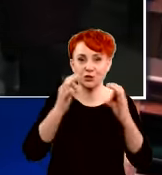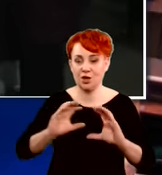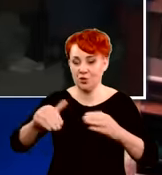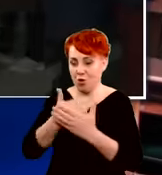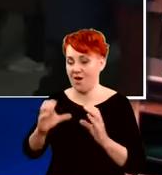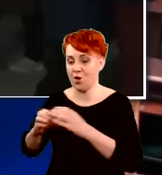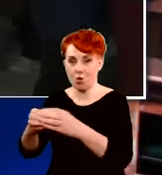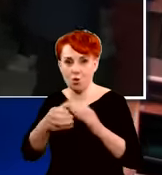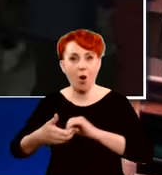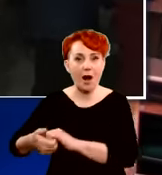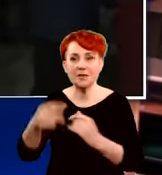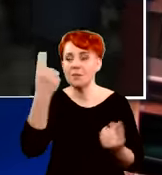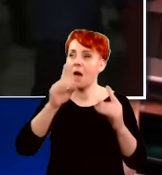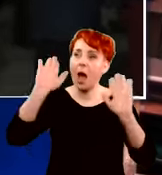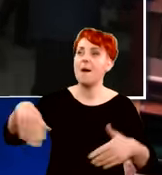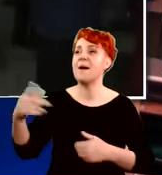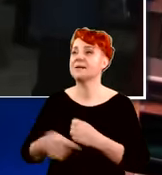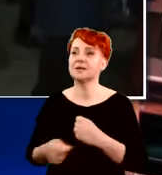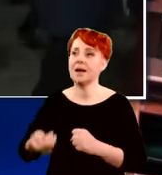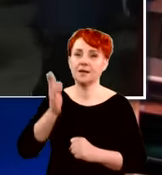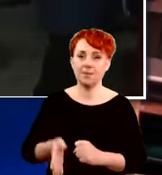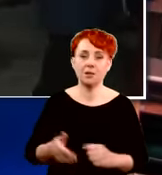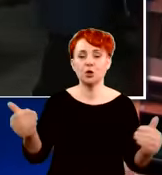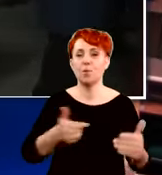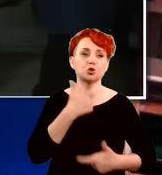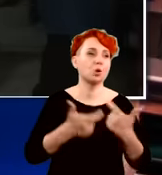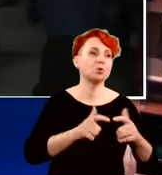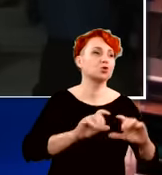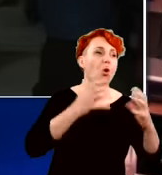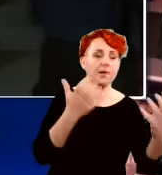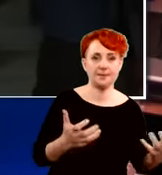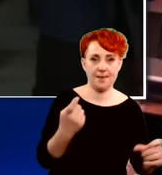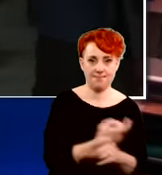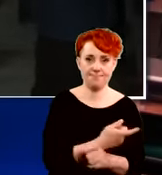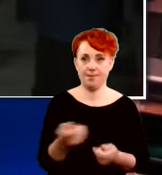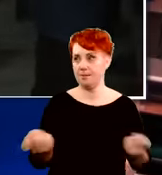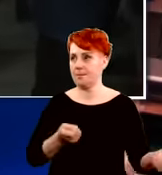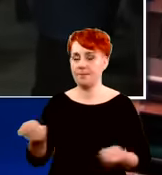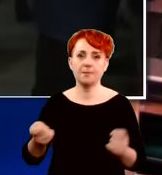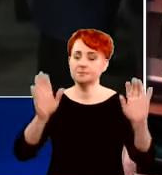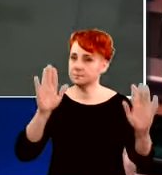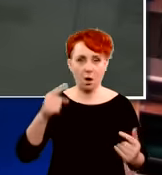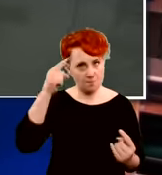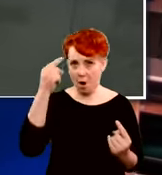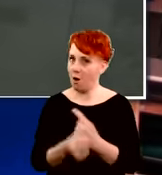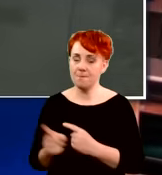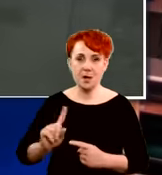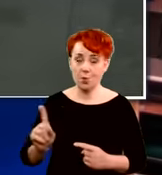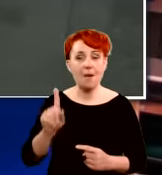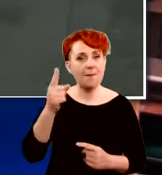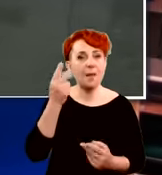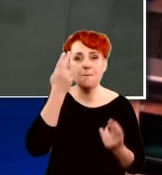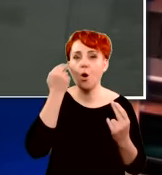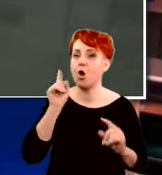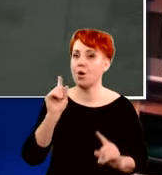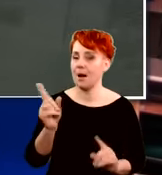bezkarna i że sobie dzisiaj mogą robić, co chcą z polskim państwem, to się bardzo głęboko pomylą. I absolutnie niech pamiętają z pokorą również, że w